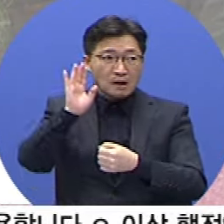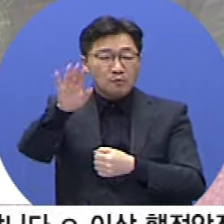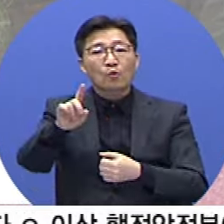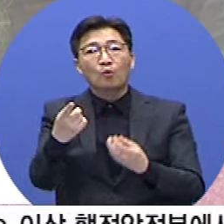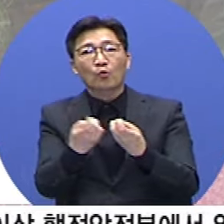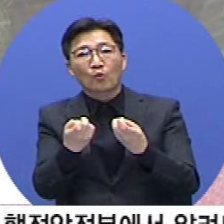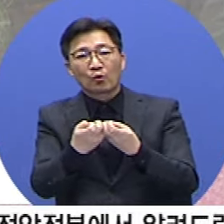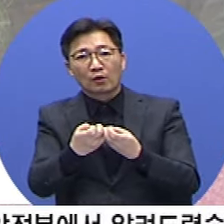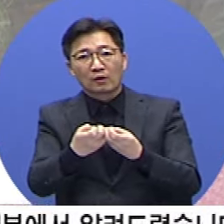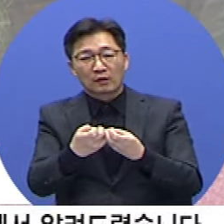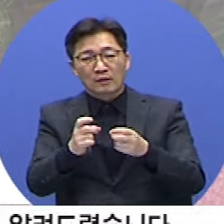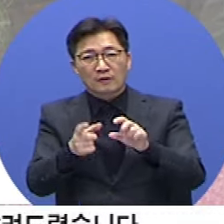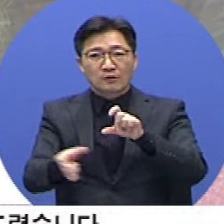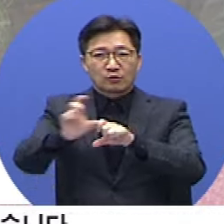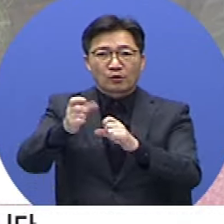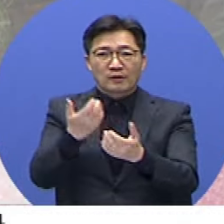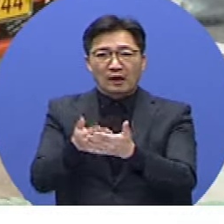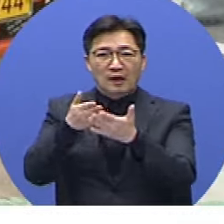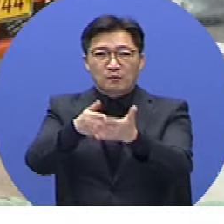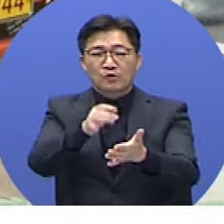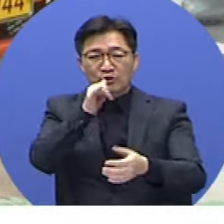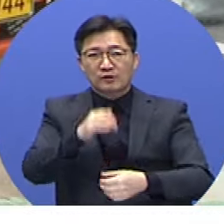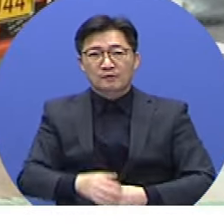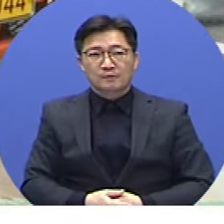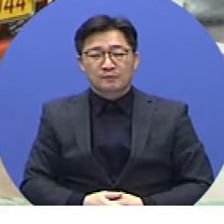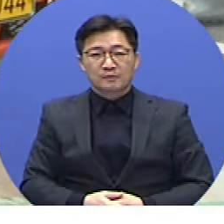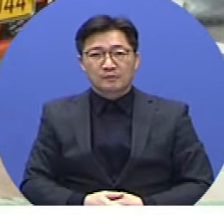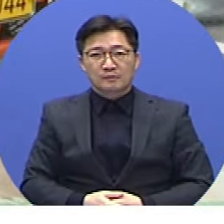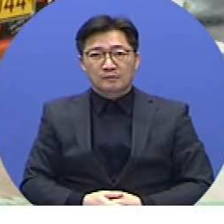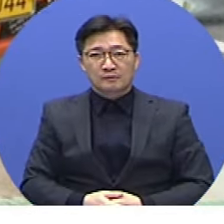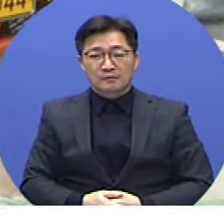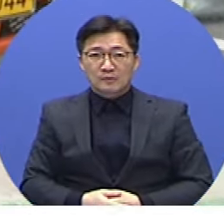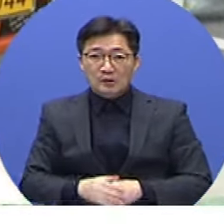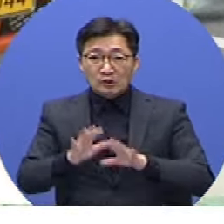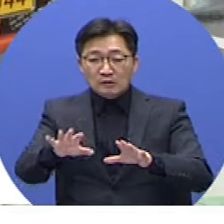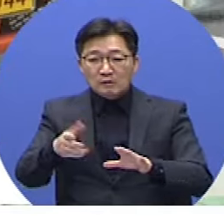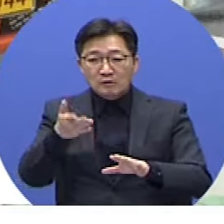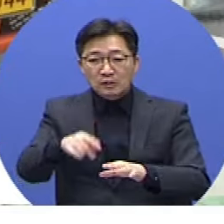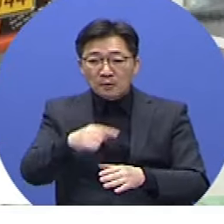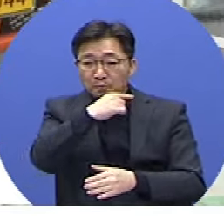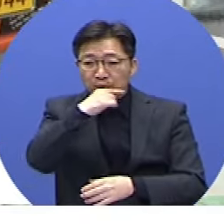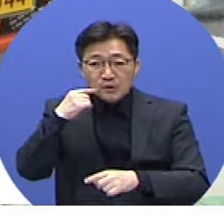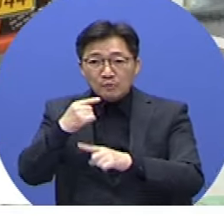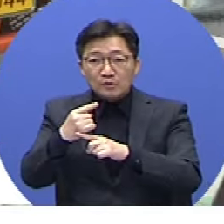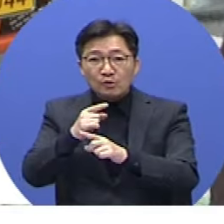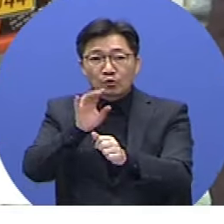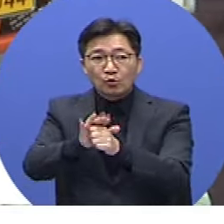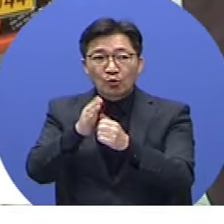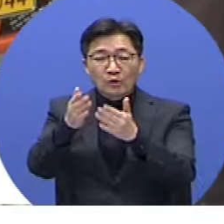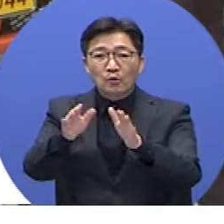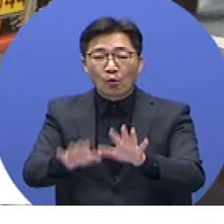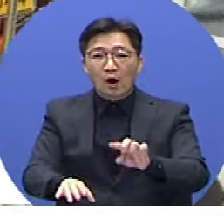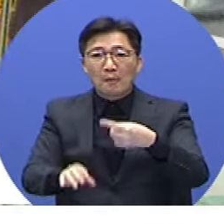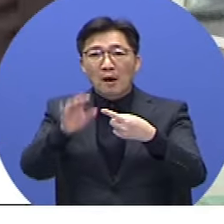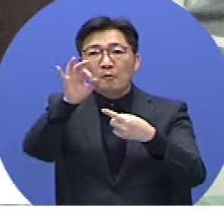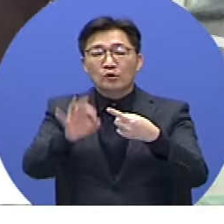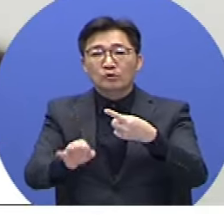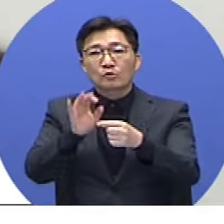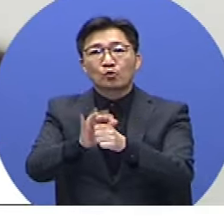나잖아요. 요거를 추경에다 다 주라. 하지만 지난군의 경우 적자 노선의 손실 보전 비율을 올해